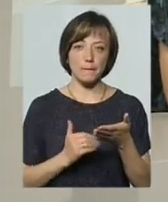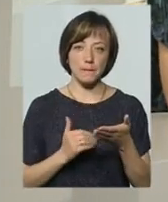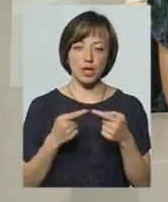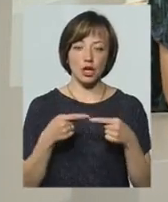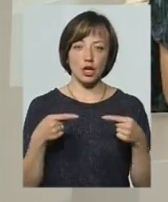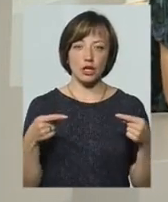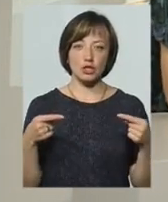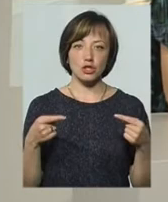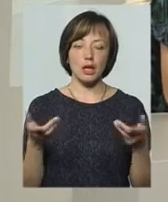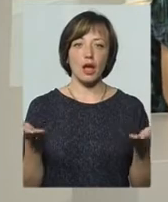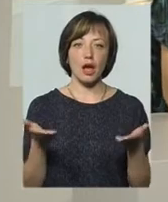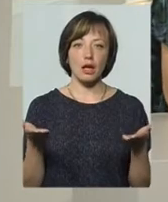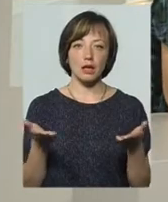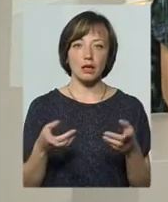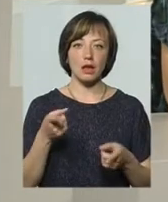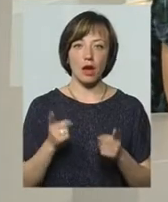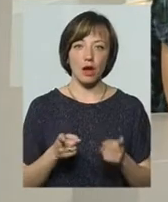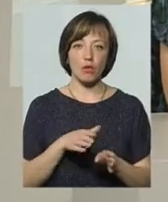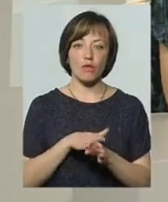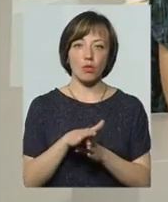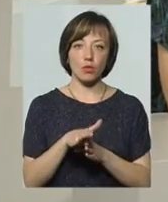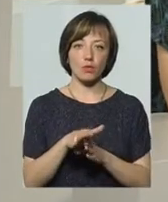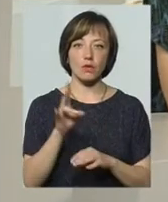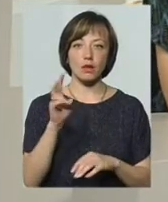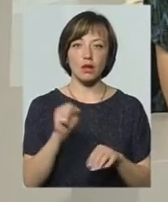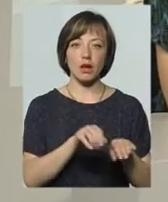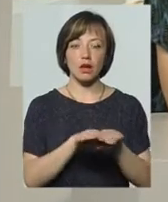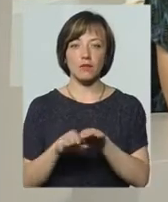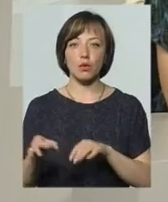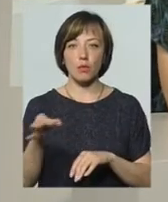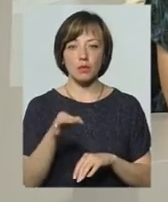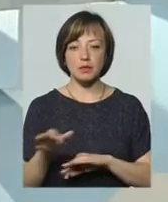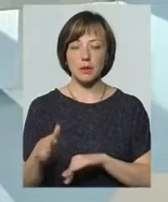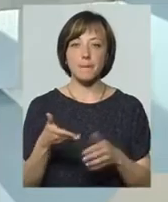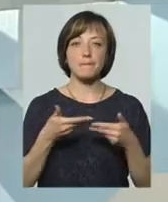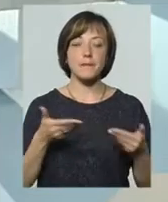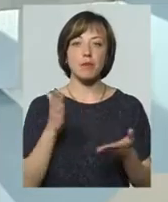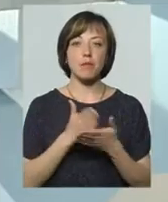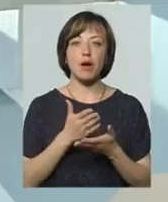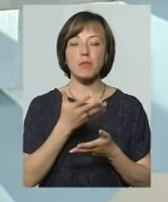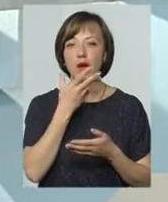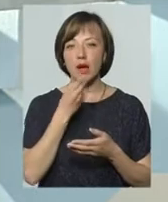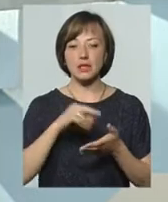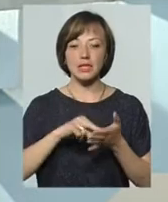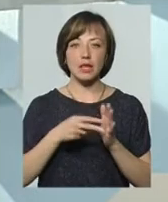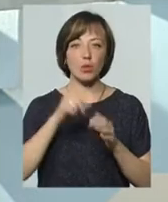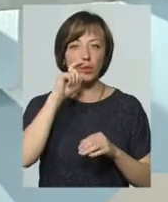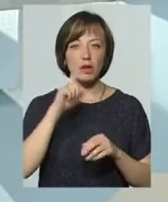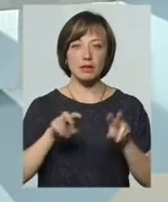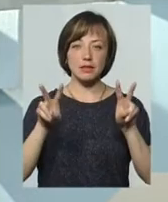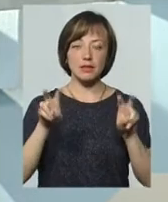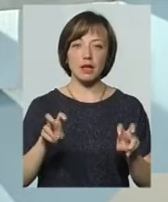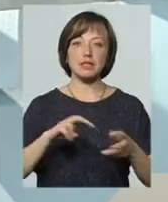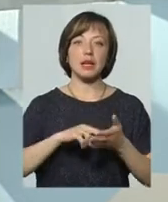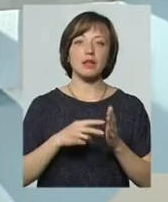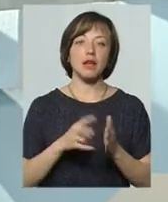речі, які б реально виконувалися на рівні області? Ми маємо гарну стратегію України, яка називається «Стратегія сталого розвитку»,